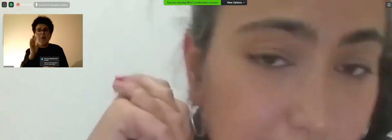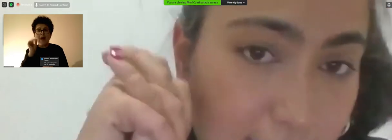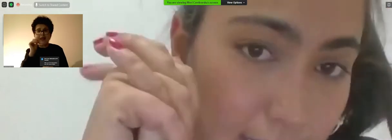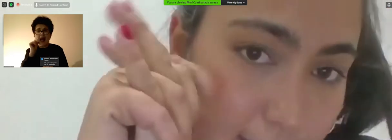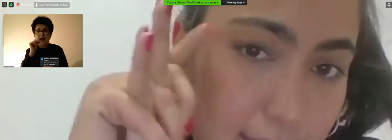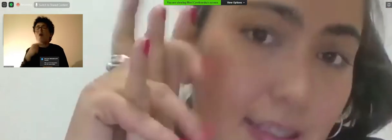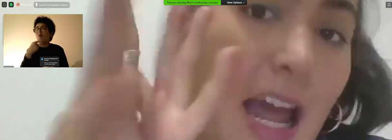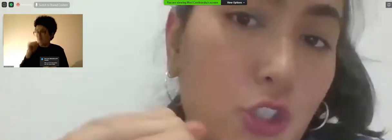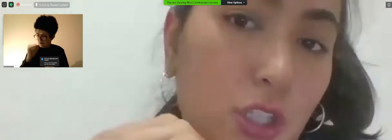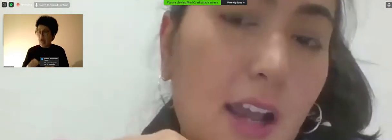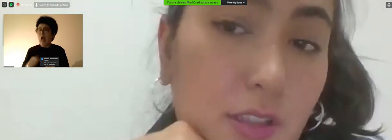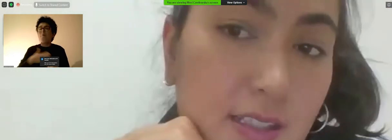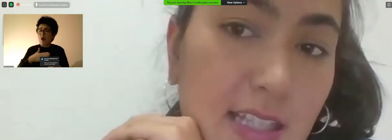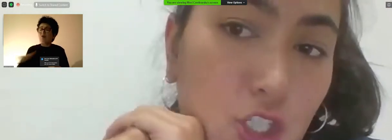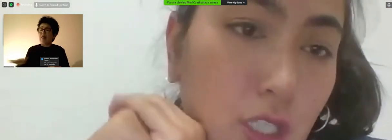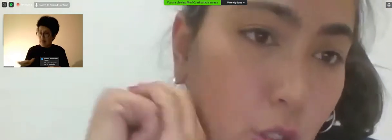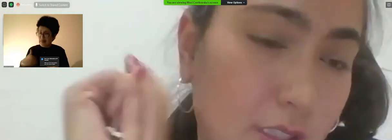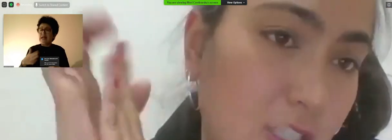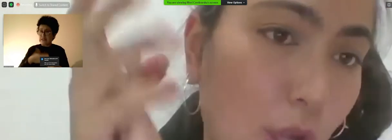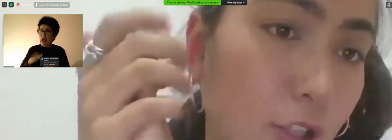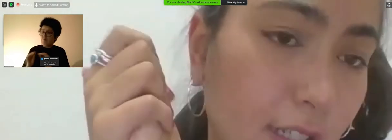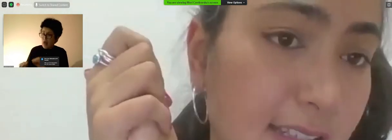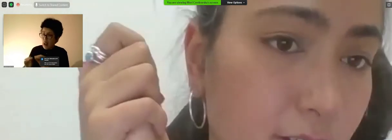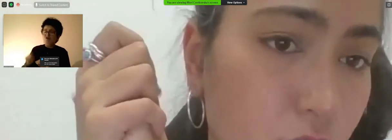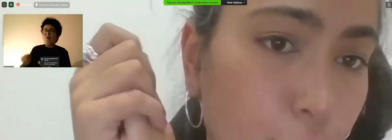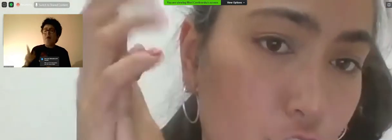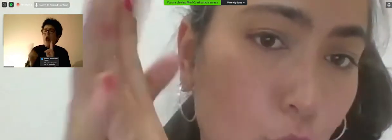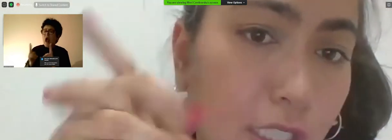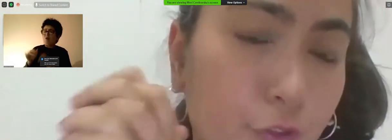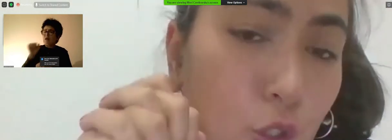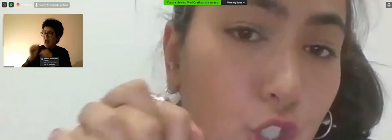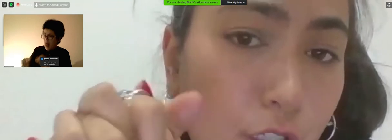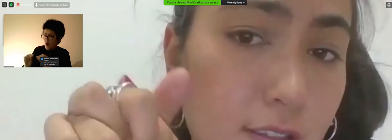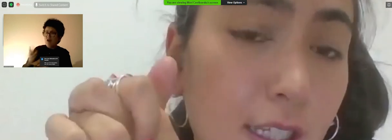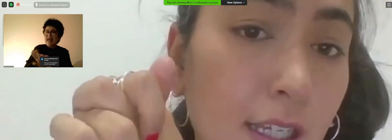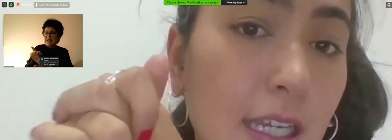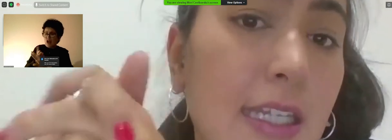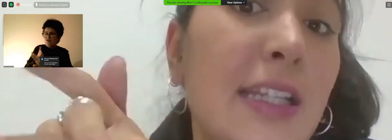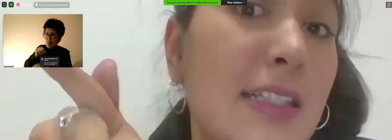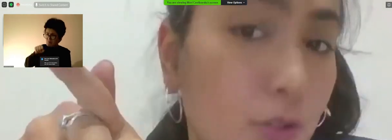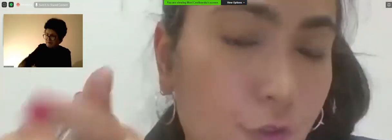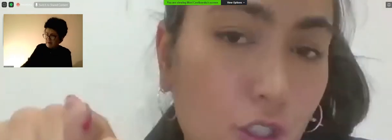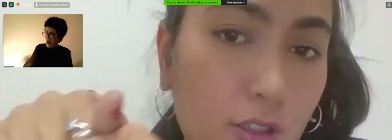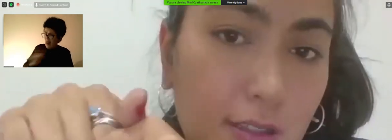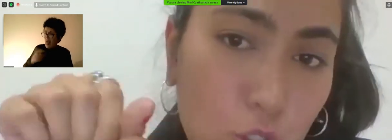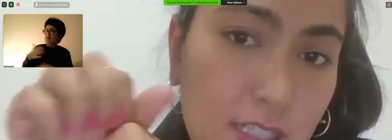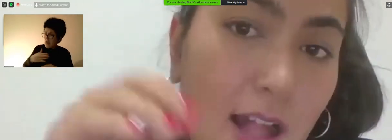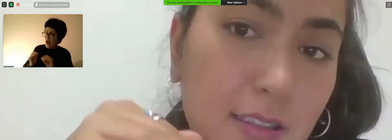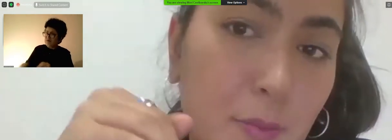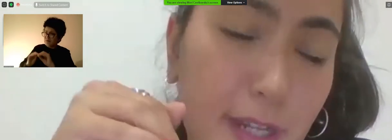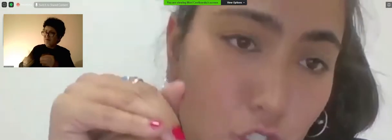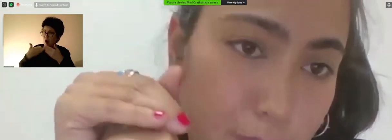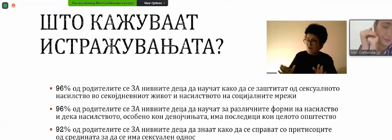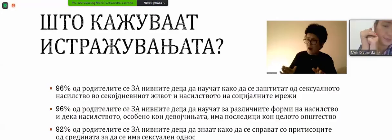нивните деца да научат како да се заштитат од сексуално насилство во секој дневниот живот и насилството на